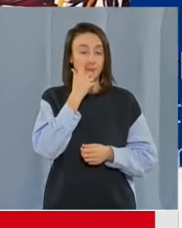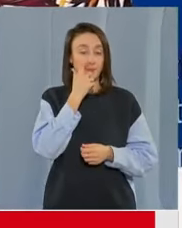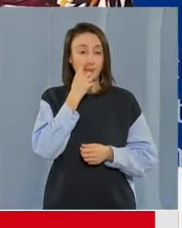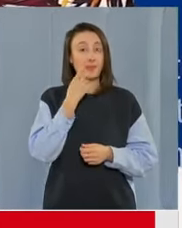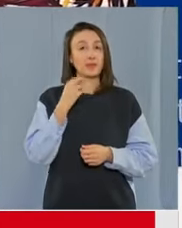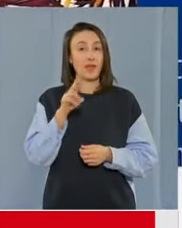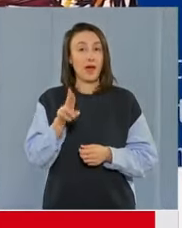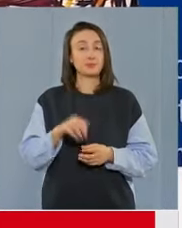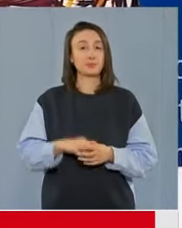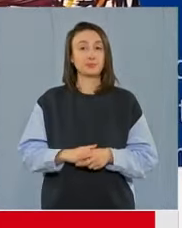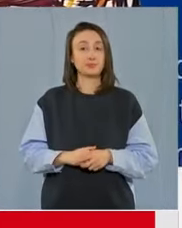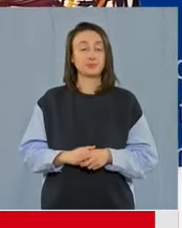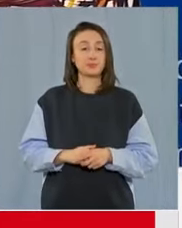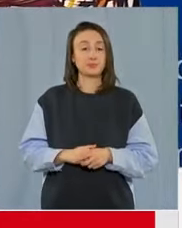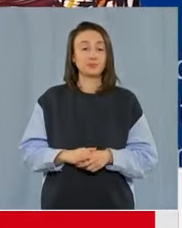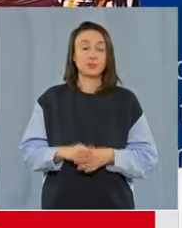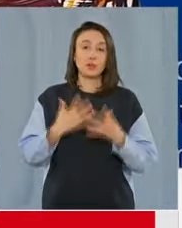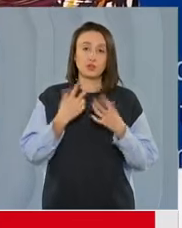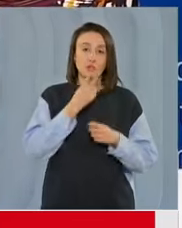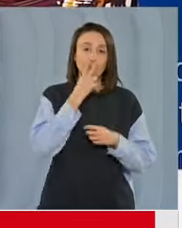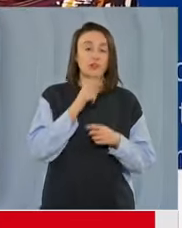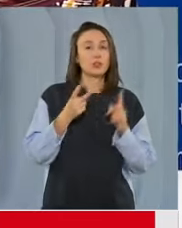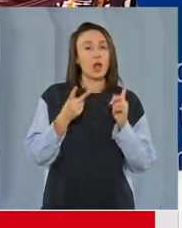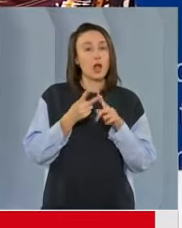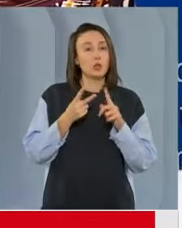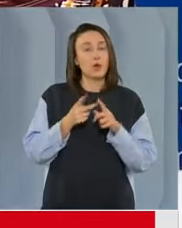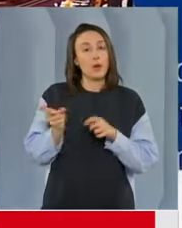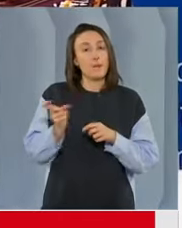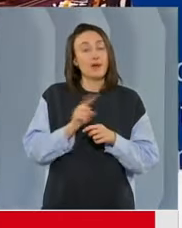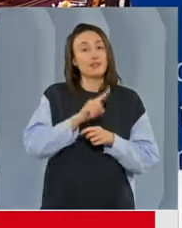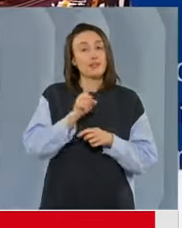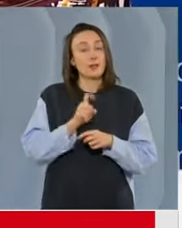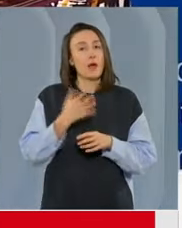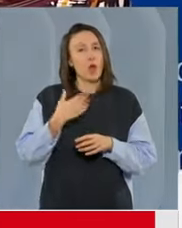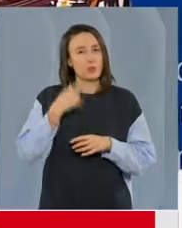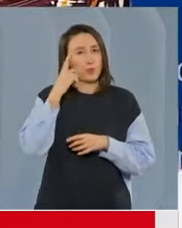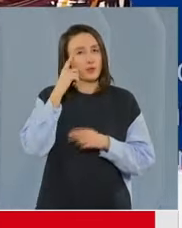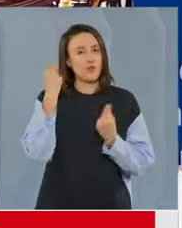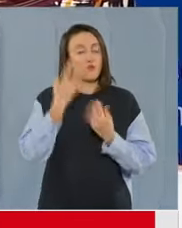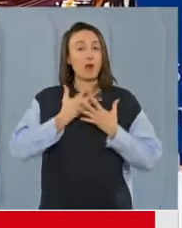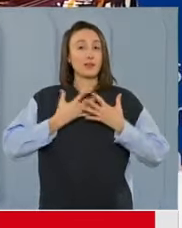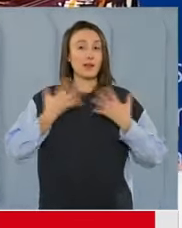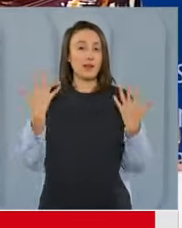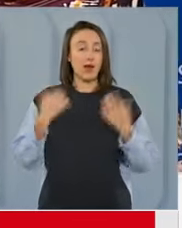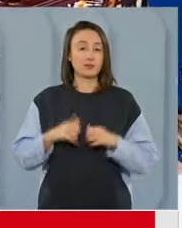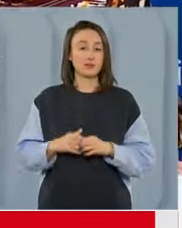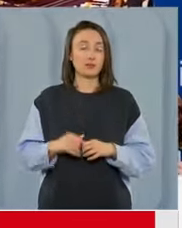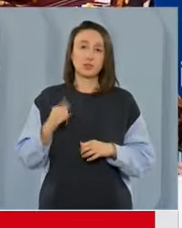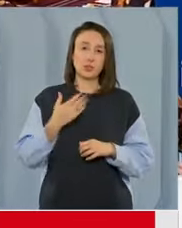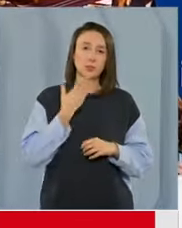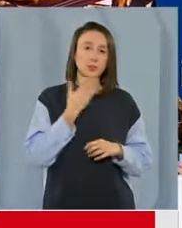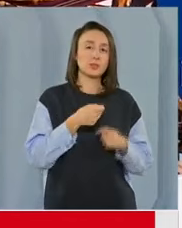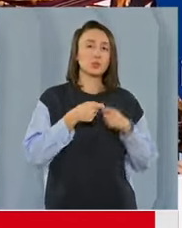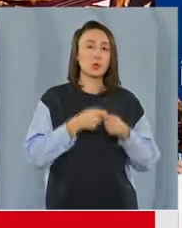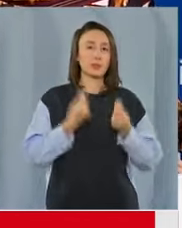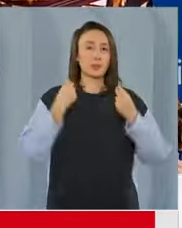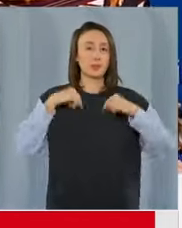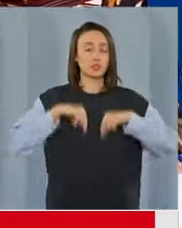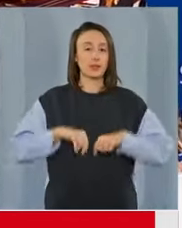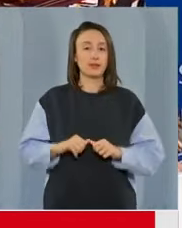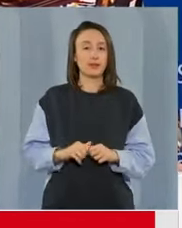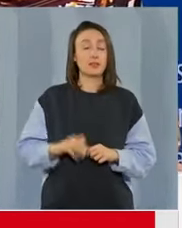Dar în ce privește a doua parte a întrebării, am o opinie foarte clară și mulțumesc, doamne președinte,